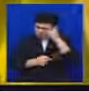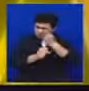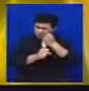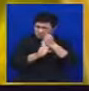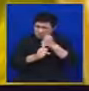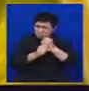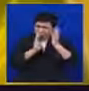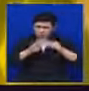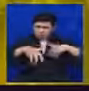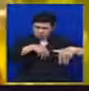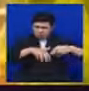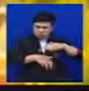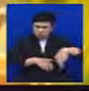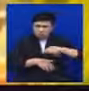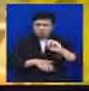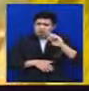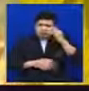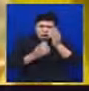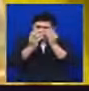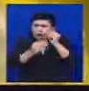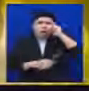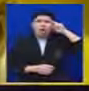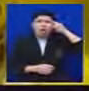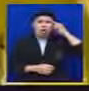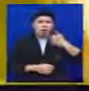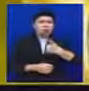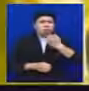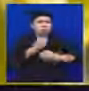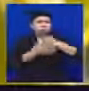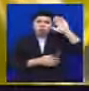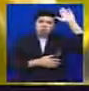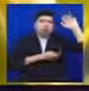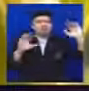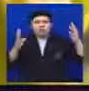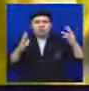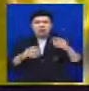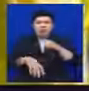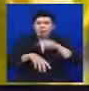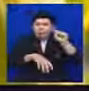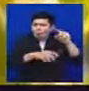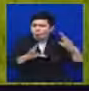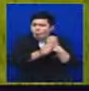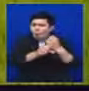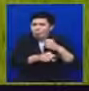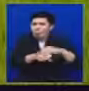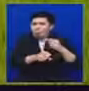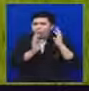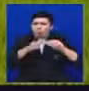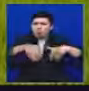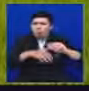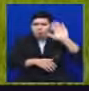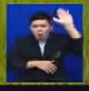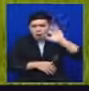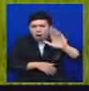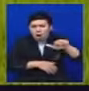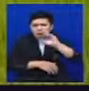ที่คนในพื้นที่ไม่มีส่วนรับรู้และแสดงความคิดเห็นรวมทั้งรวบรัดดำเนินการโดยไม่ฟังเสียงคัดค้านของ